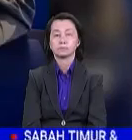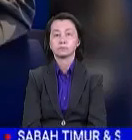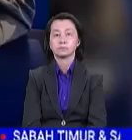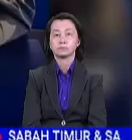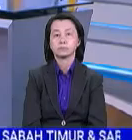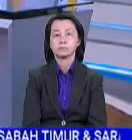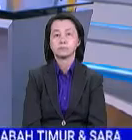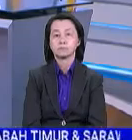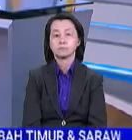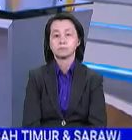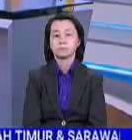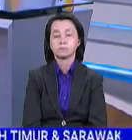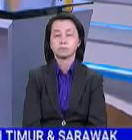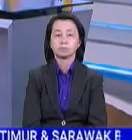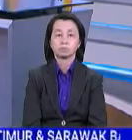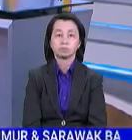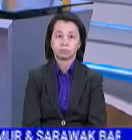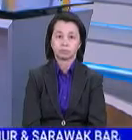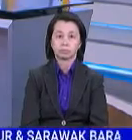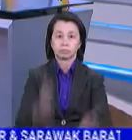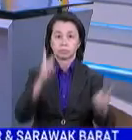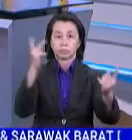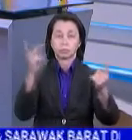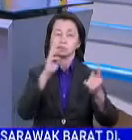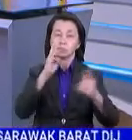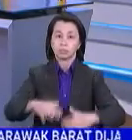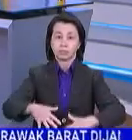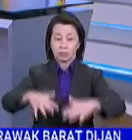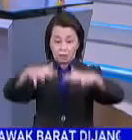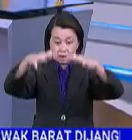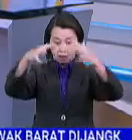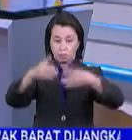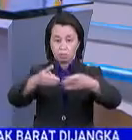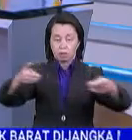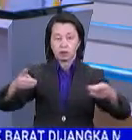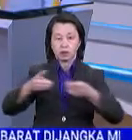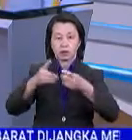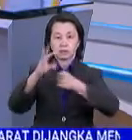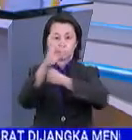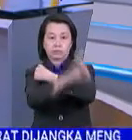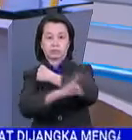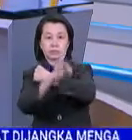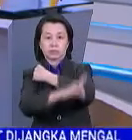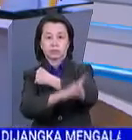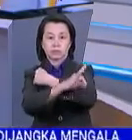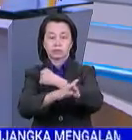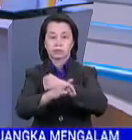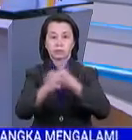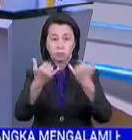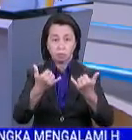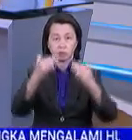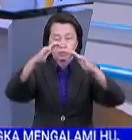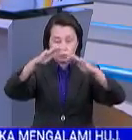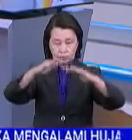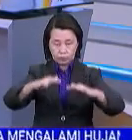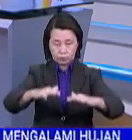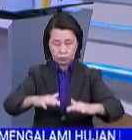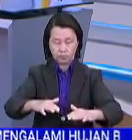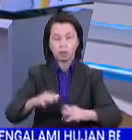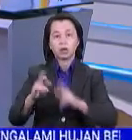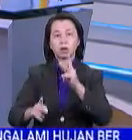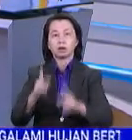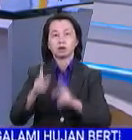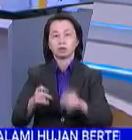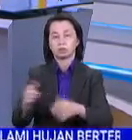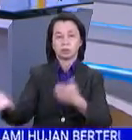Hai keadaan banjir dibeberapa daerah di negeri sembilan yang berangsur surut membolehkan